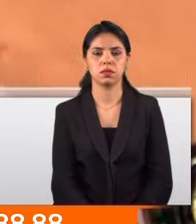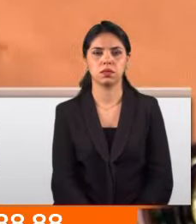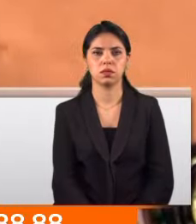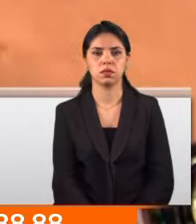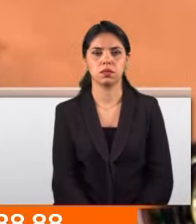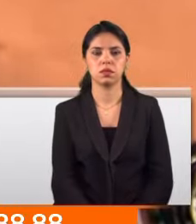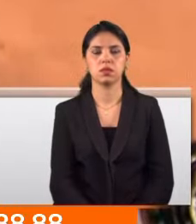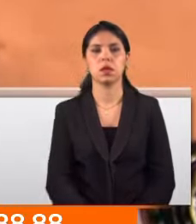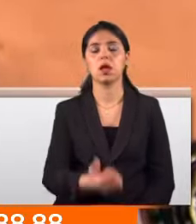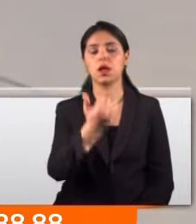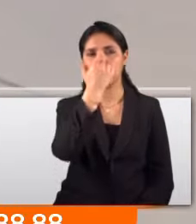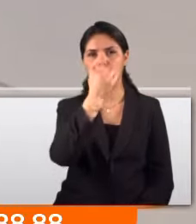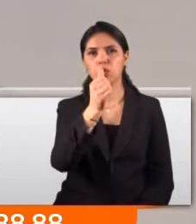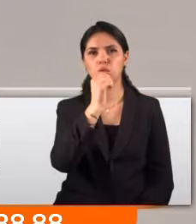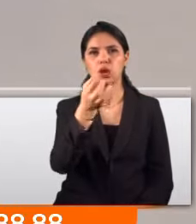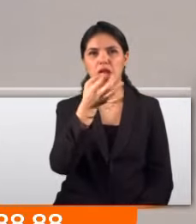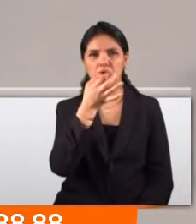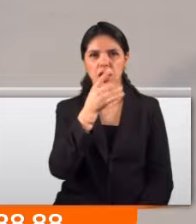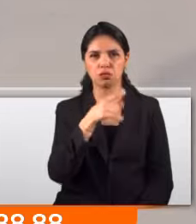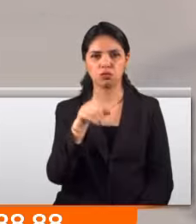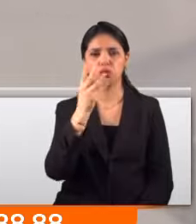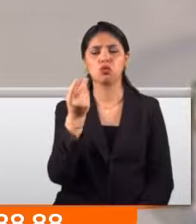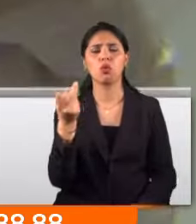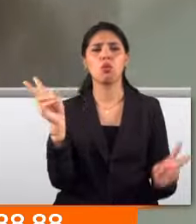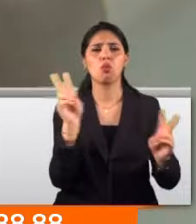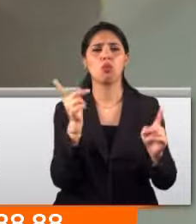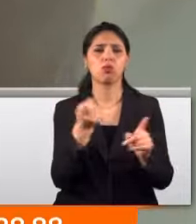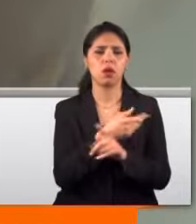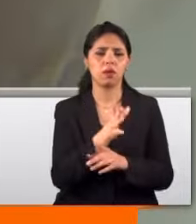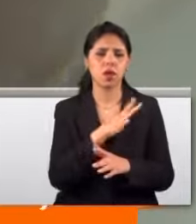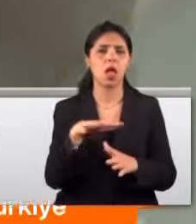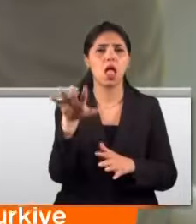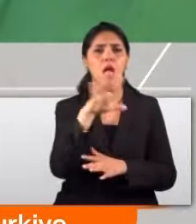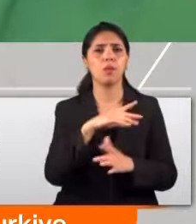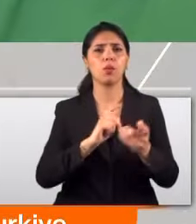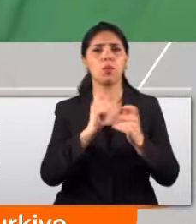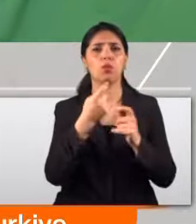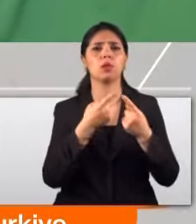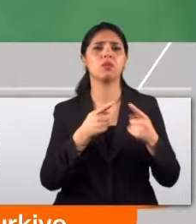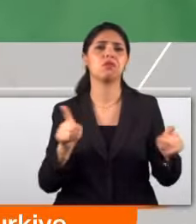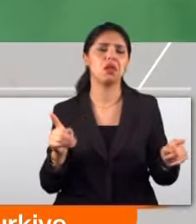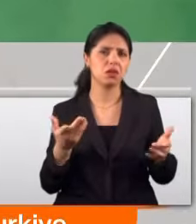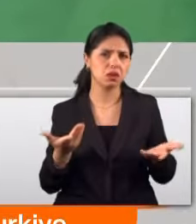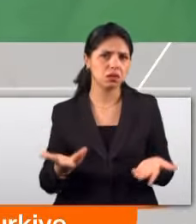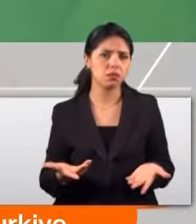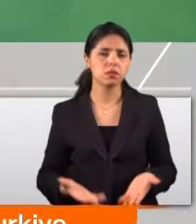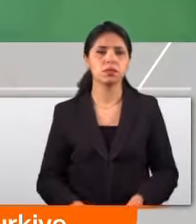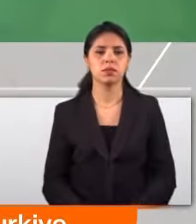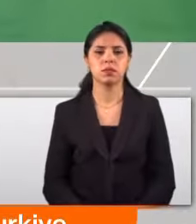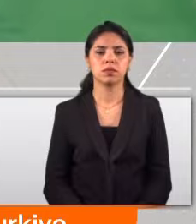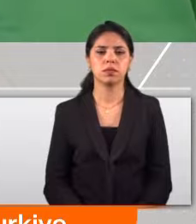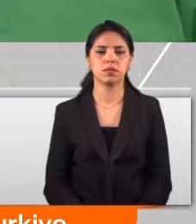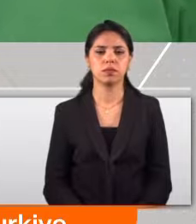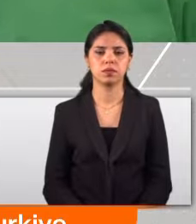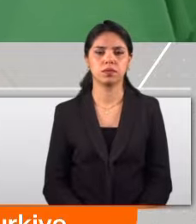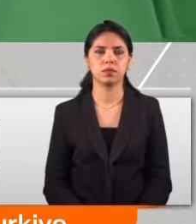lazım. Kan sulandırıcı ilaçların pek çok çeşidi var ve hepsinin kullanım şekli ayrı. Bazı ilaçlarımız gıdalarla etkileşime